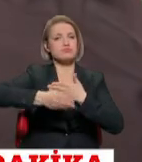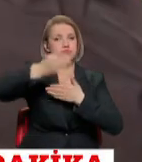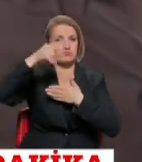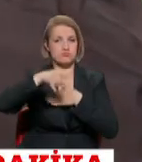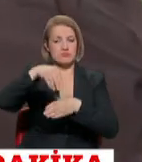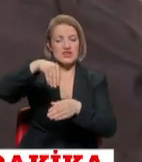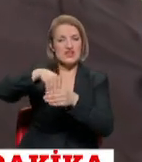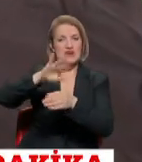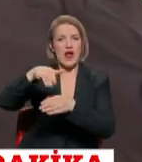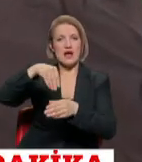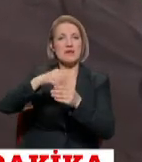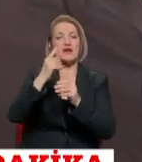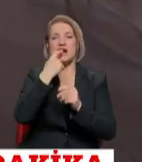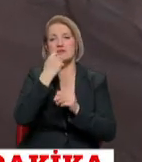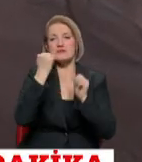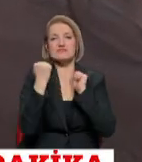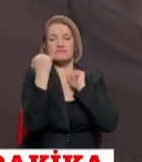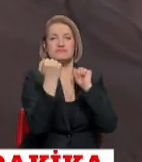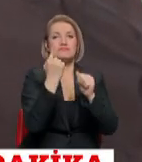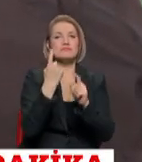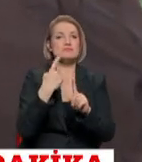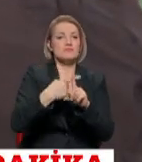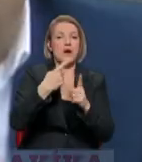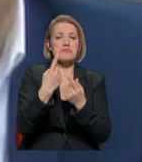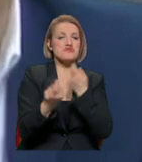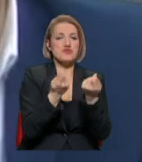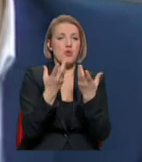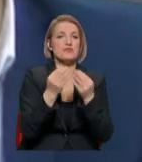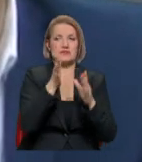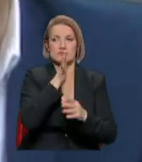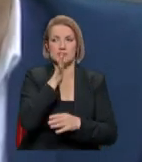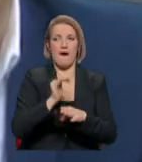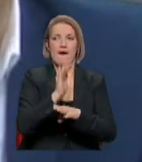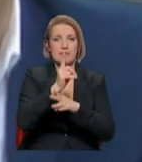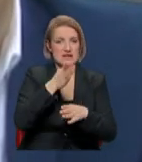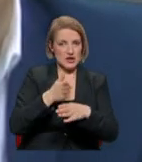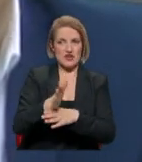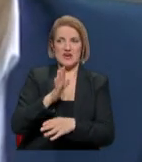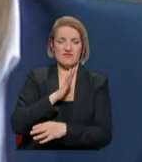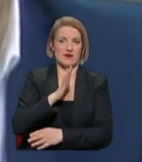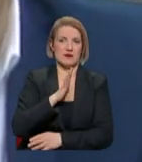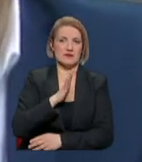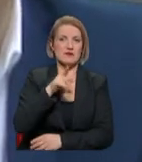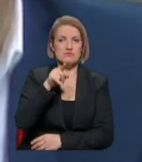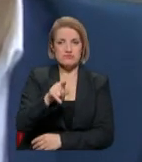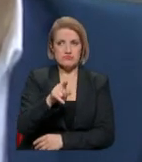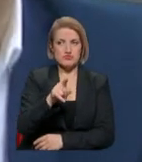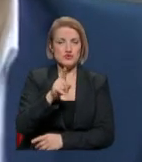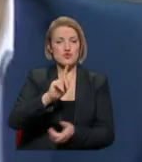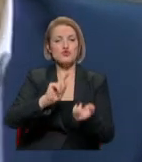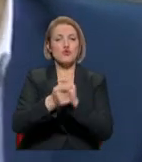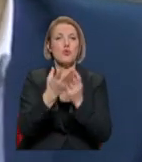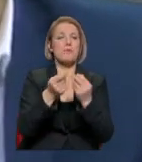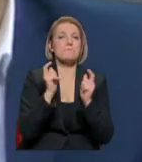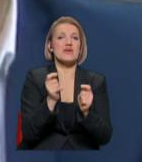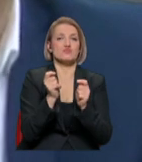üzerineydi. İçeride herhangi bir güçlendirme adına bir çalışmanın olmadığını biz biliyoruz. Hayatında bir gerçeği var. Yani bu dönüşüm olma